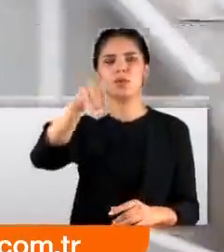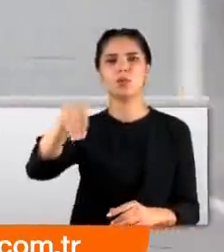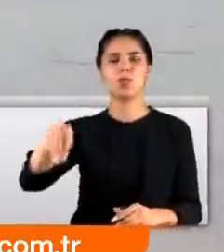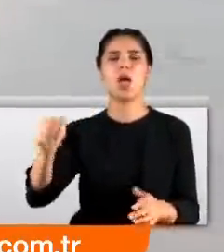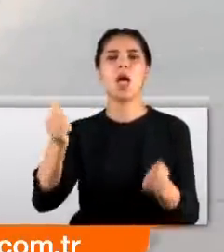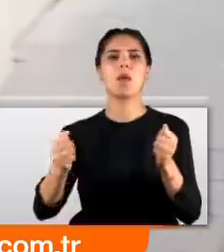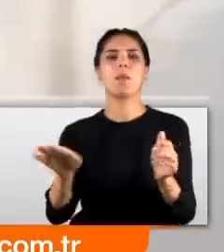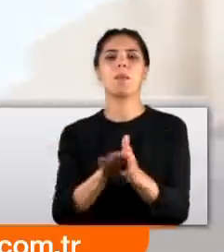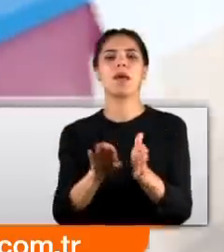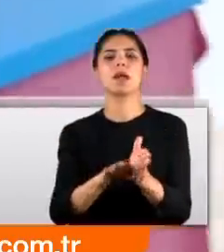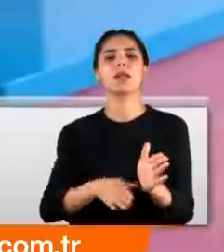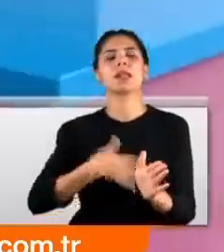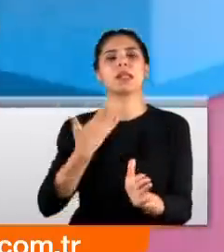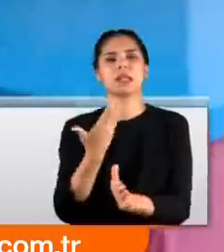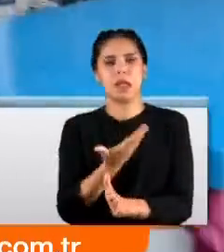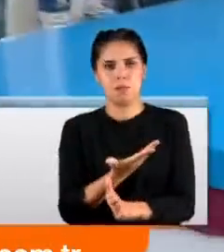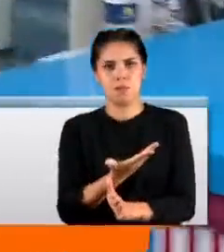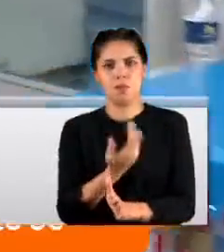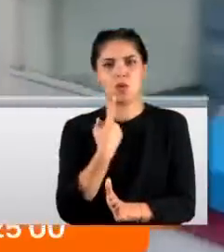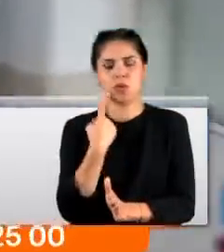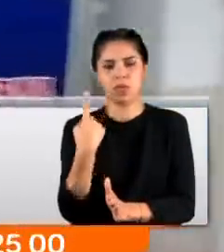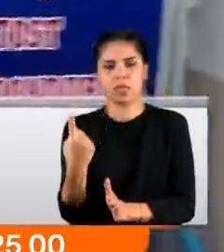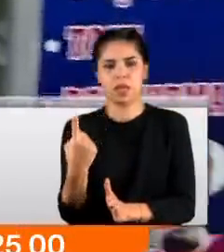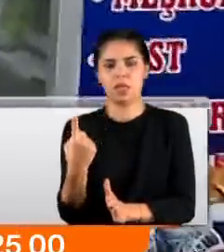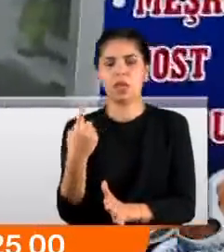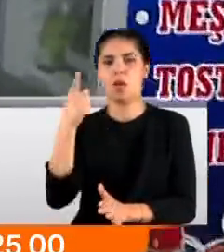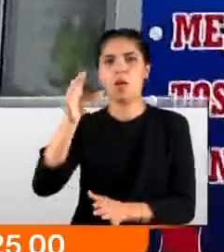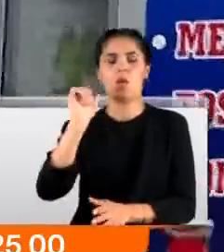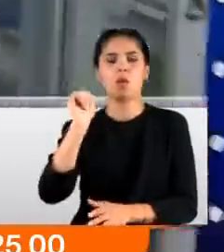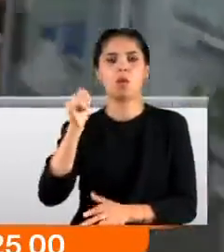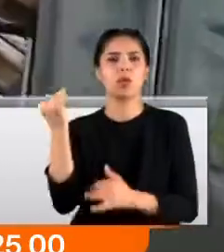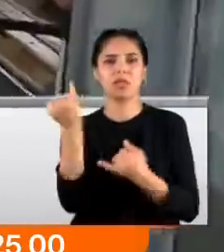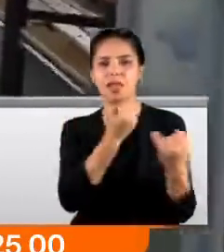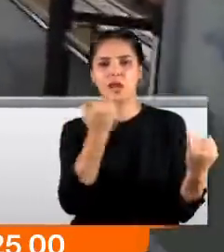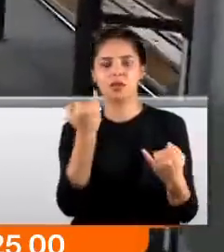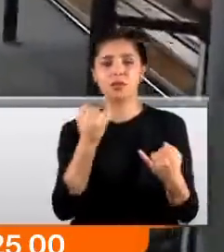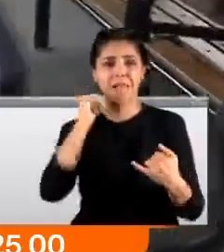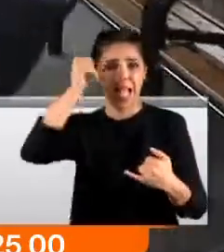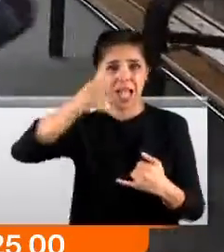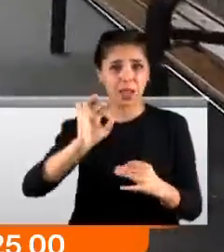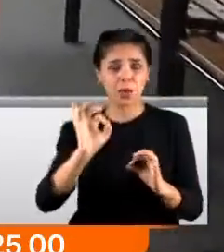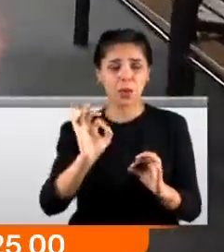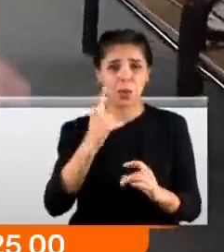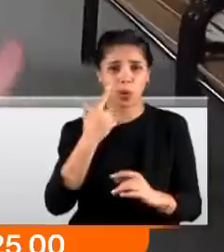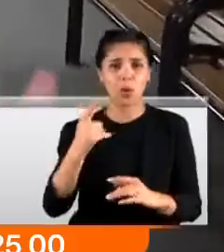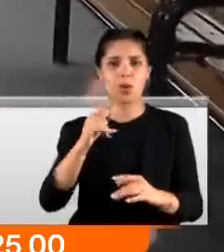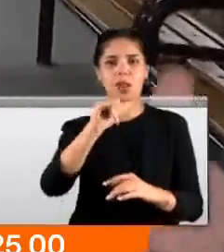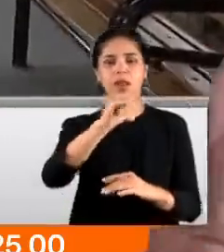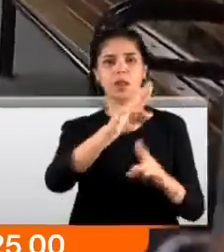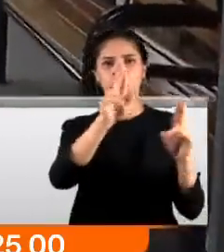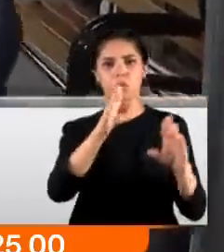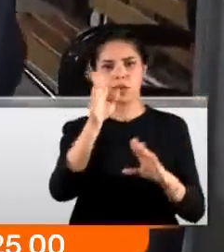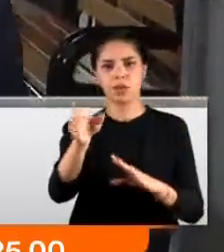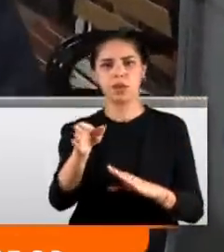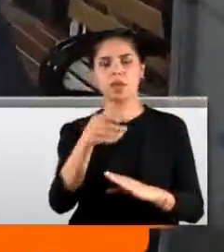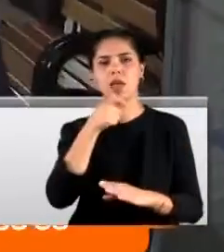esnafın buraya park etmesinden rahatsız olduğunu söylemişti. O gün çıkan tartışmanın hemen ertesi günü yan dükkana gitti ve